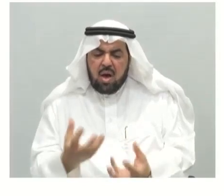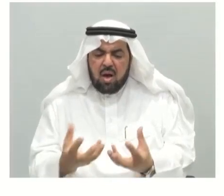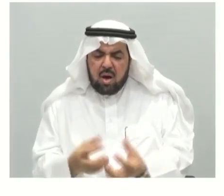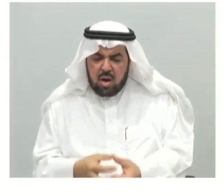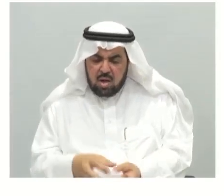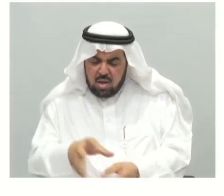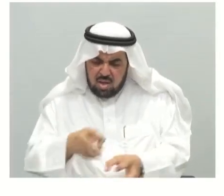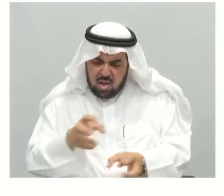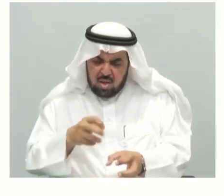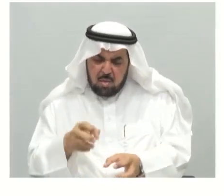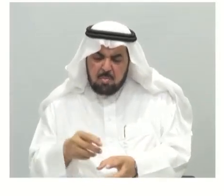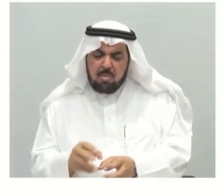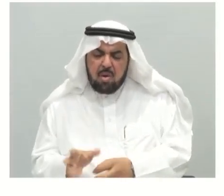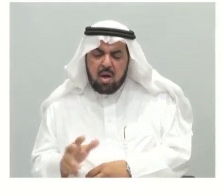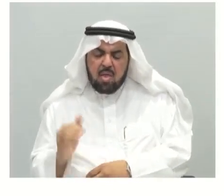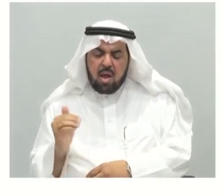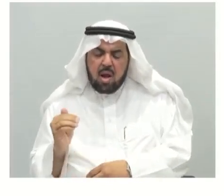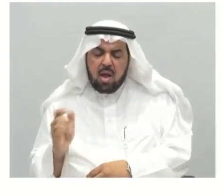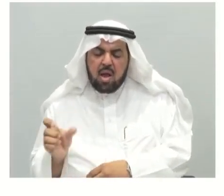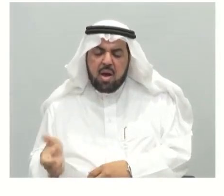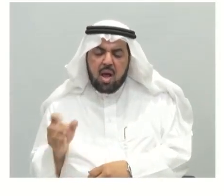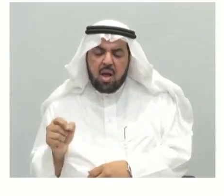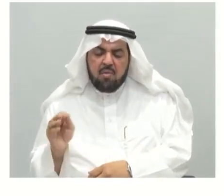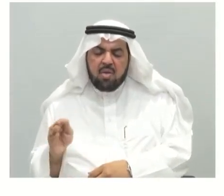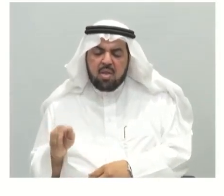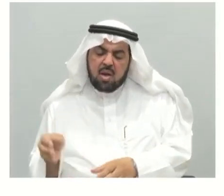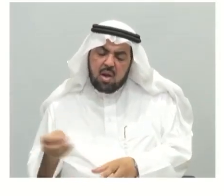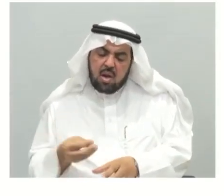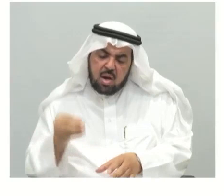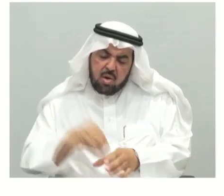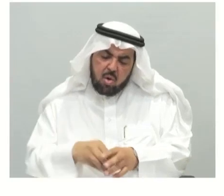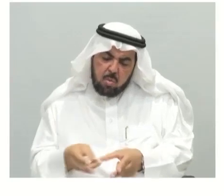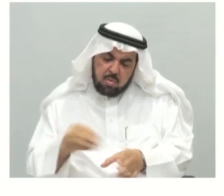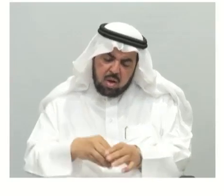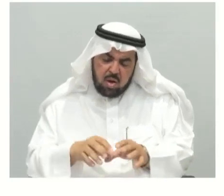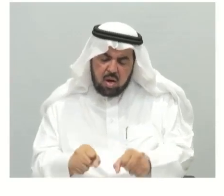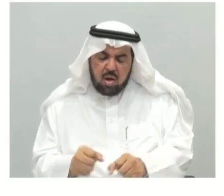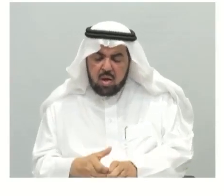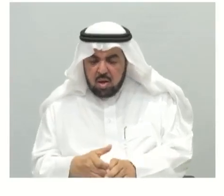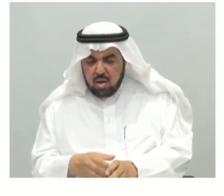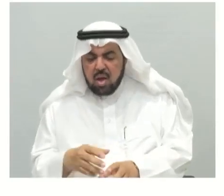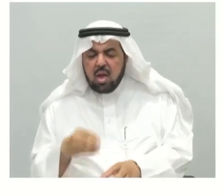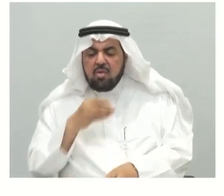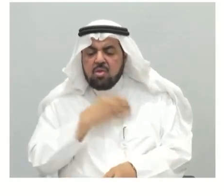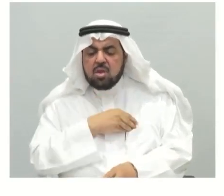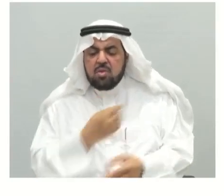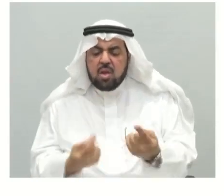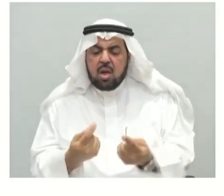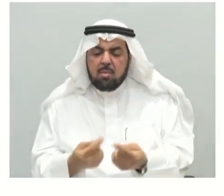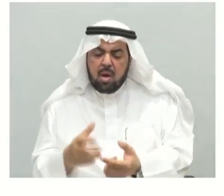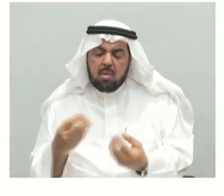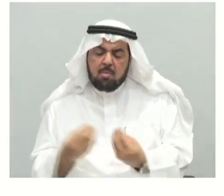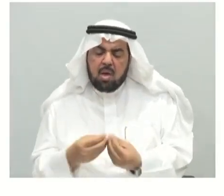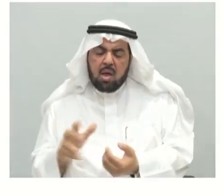تجذب بعض الخنافس للعيش داخلها بين كيف يستفيد كل من النبات والخنافس